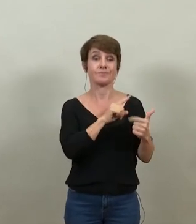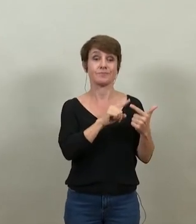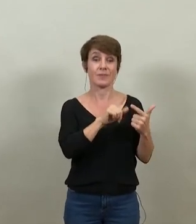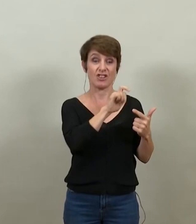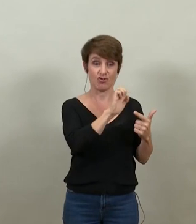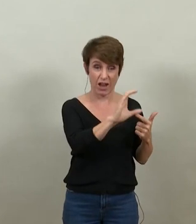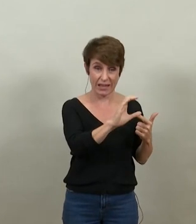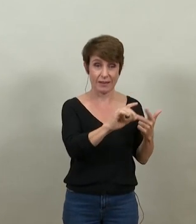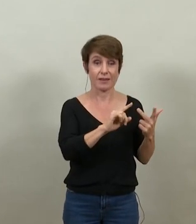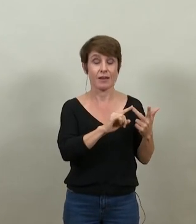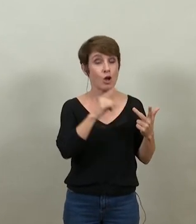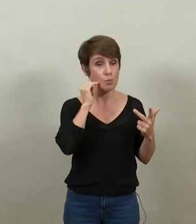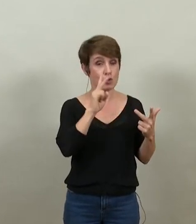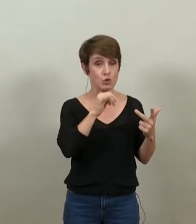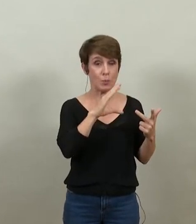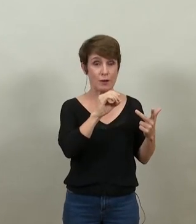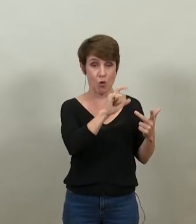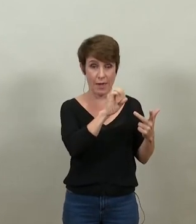NASA monsieur